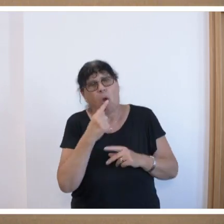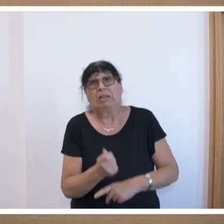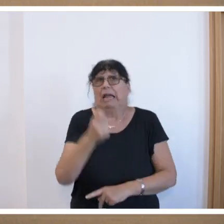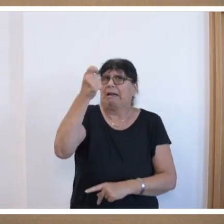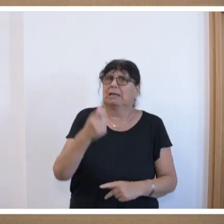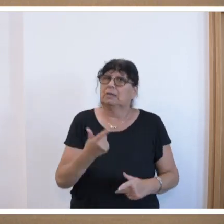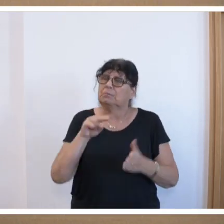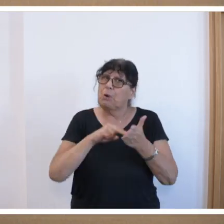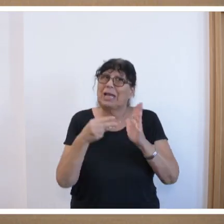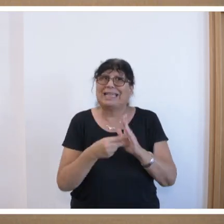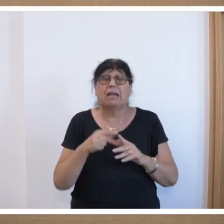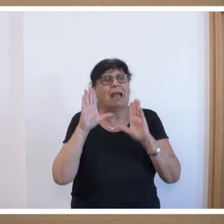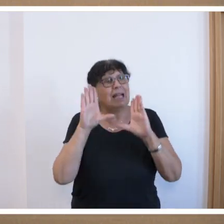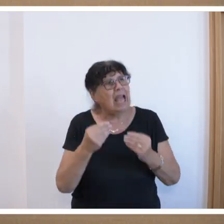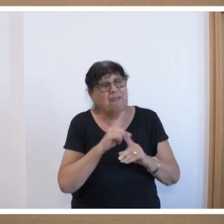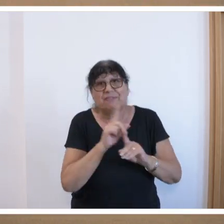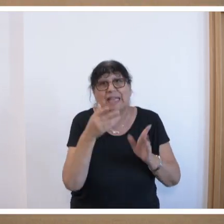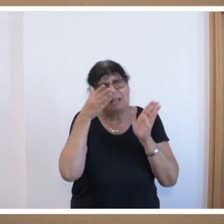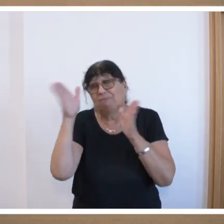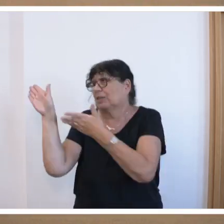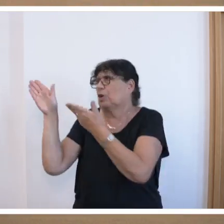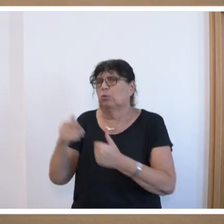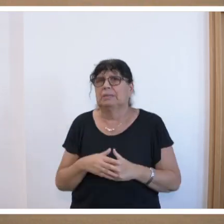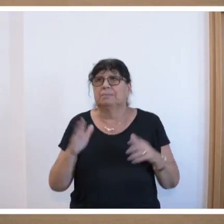Politik nicht wegschauen.